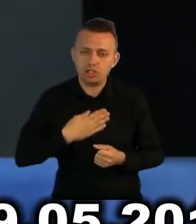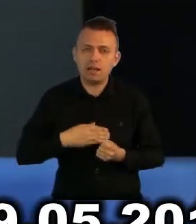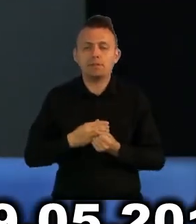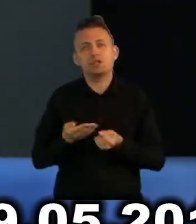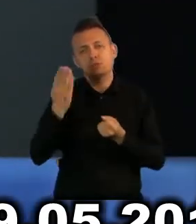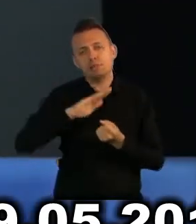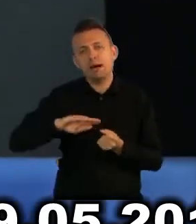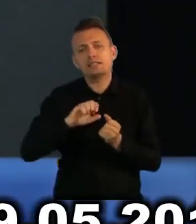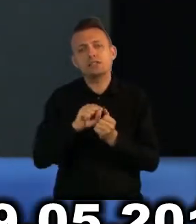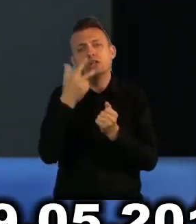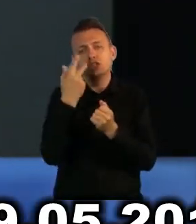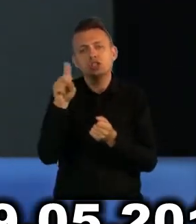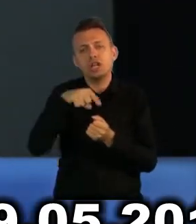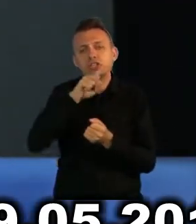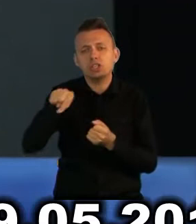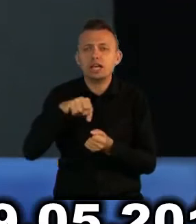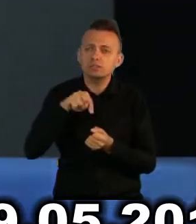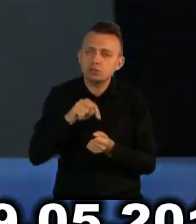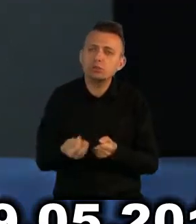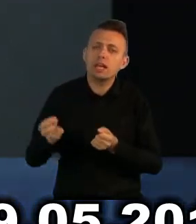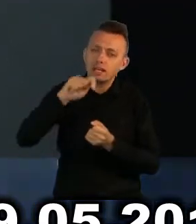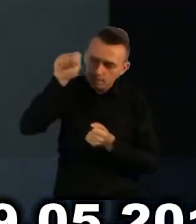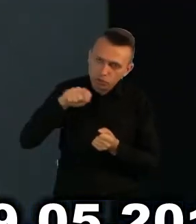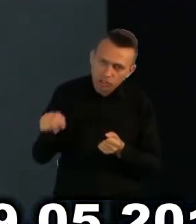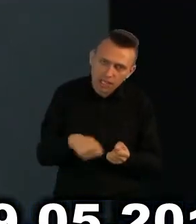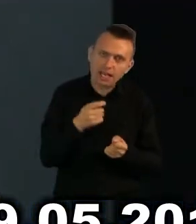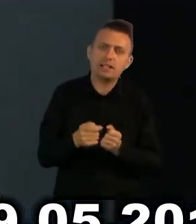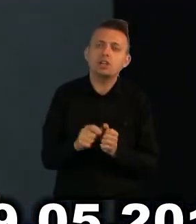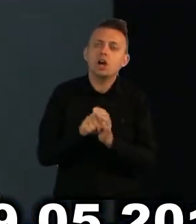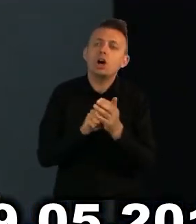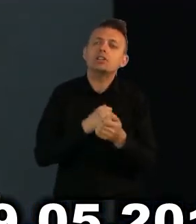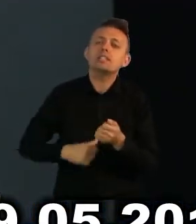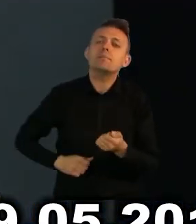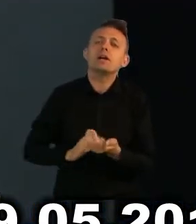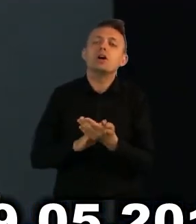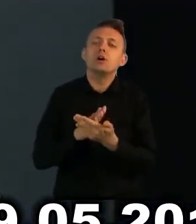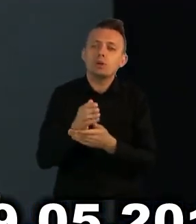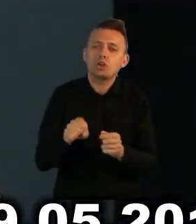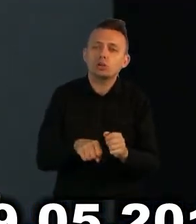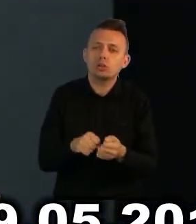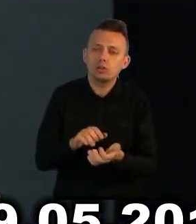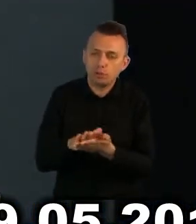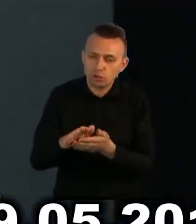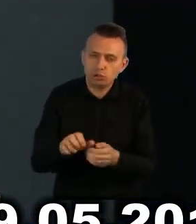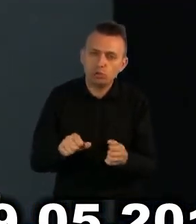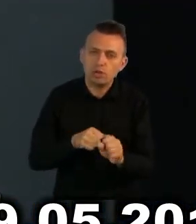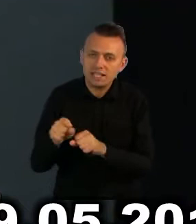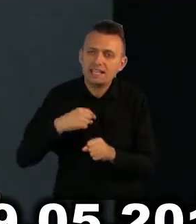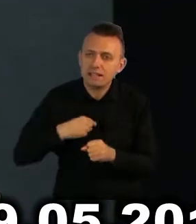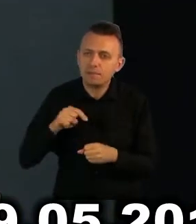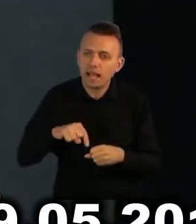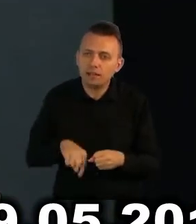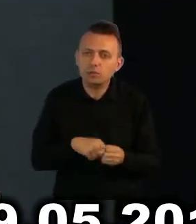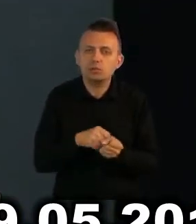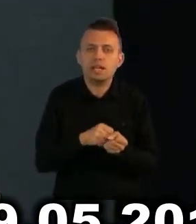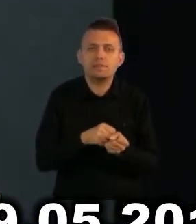projekcie po raz trzeci, czyli od samego początku. Jestem tutaj co pół roku i z ogromną przyjemnością spotykam się i z władzami, i z